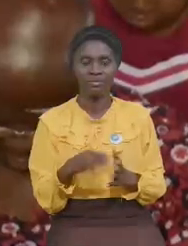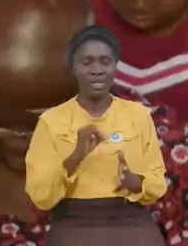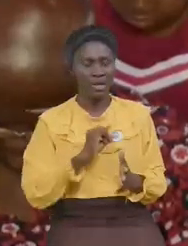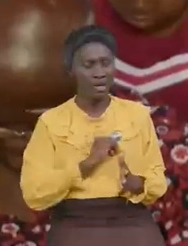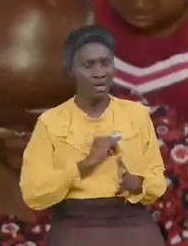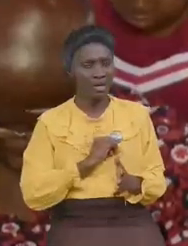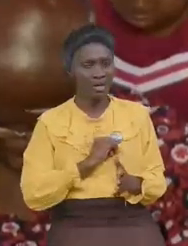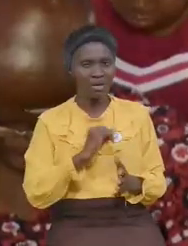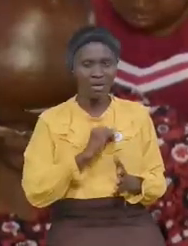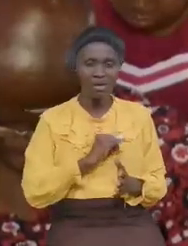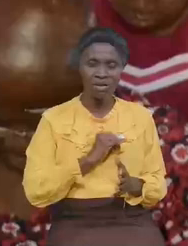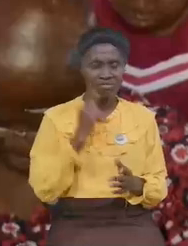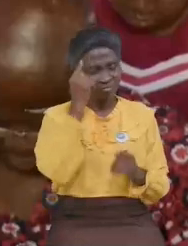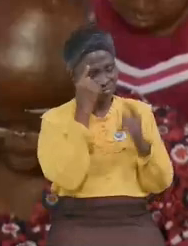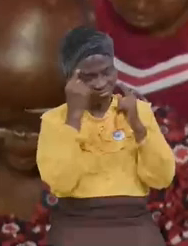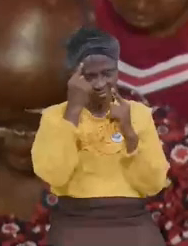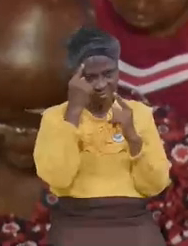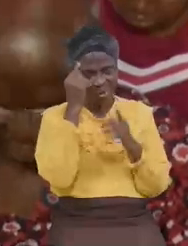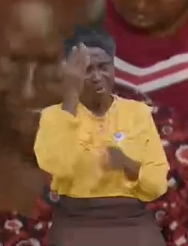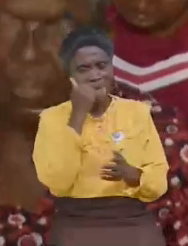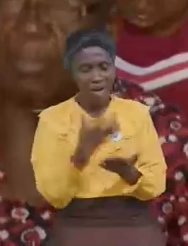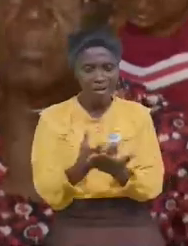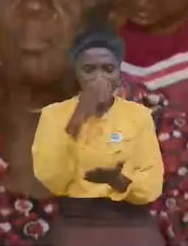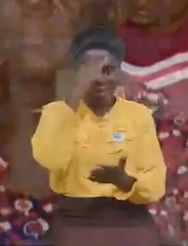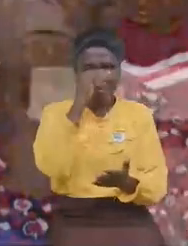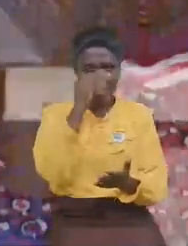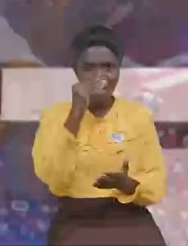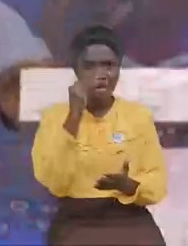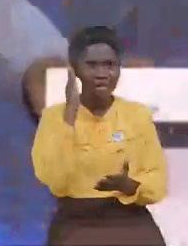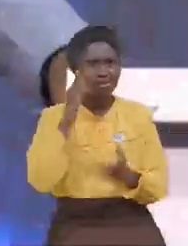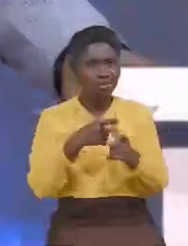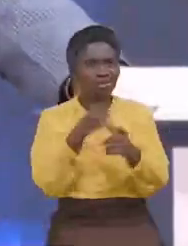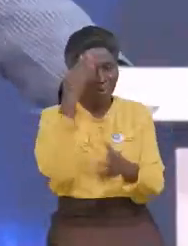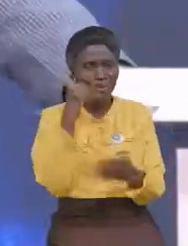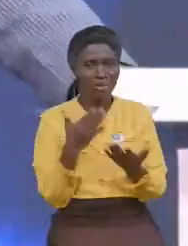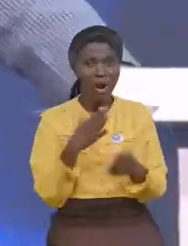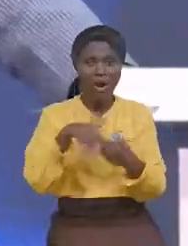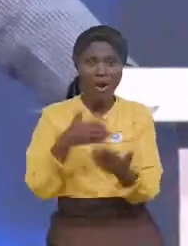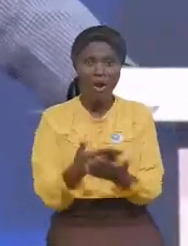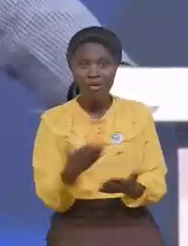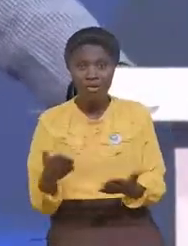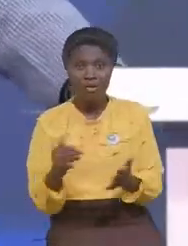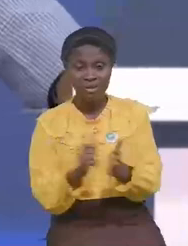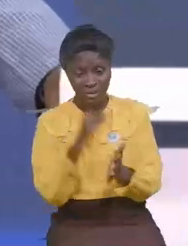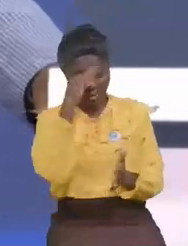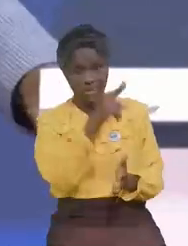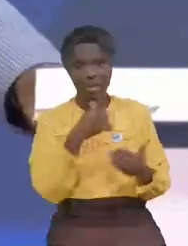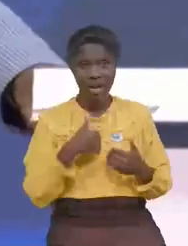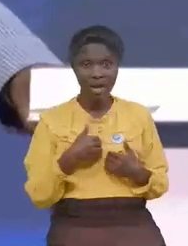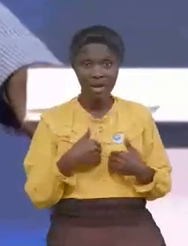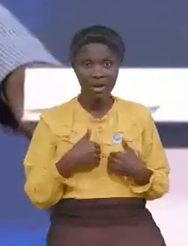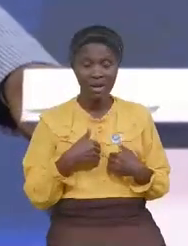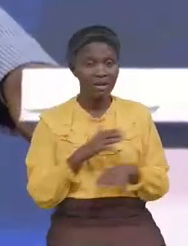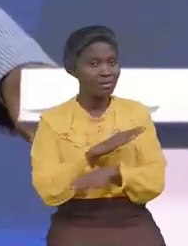Je me demande pourquoi un riche doit courir. Toutes les choses qu'il avait